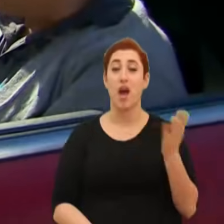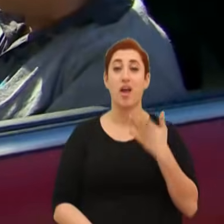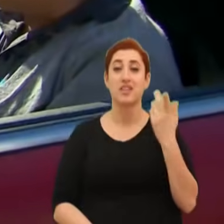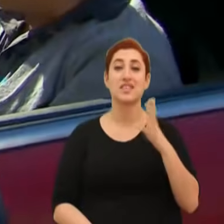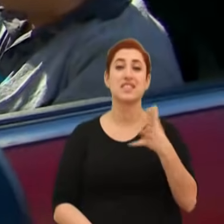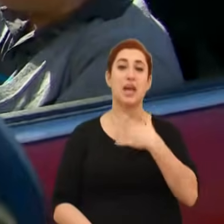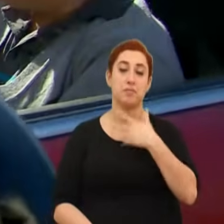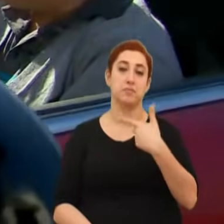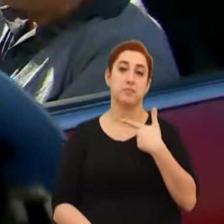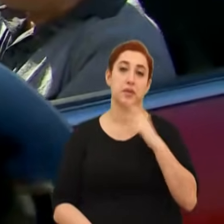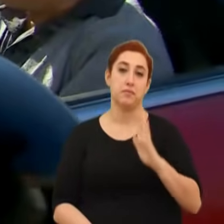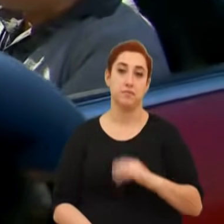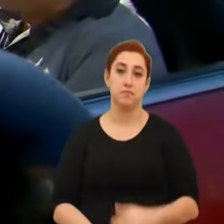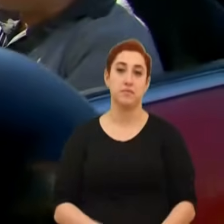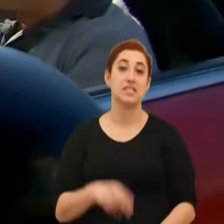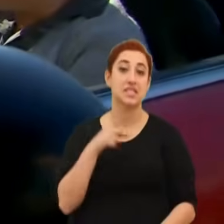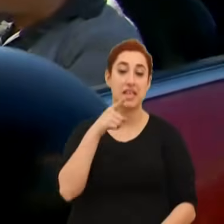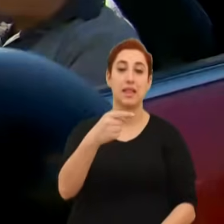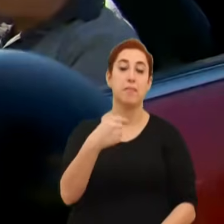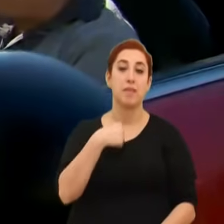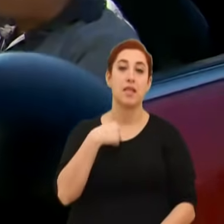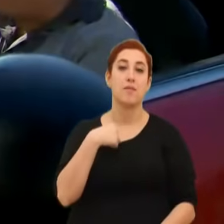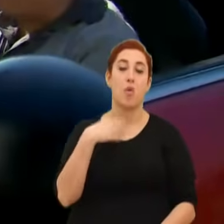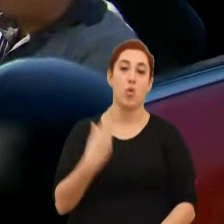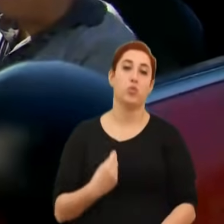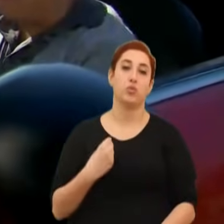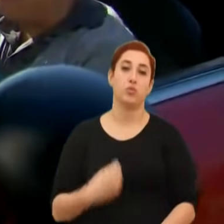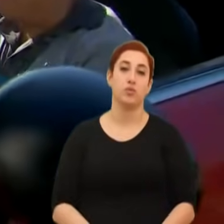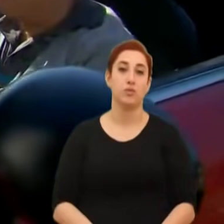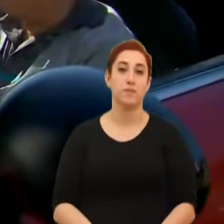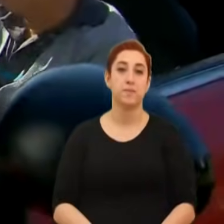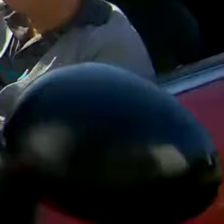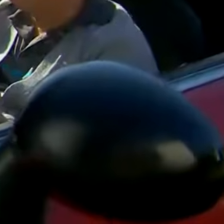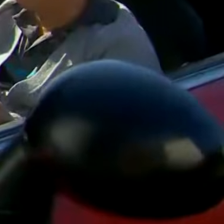artık sahibin benim. Sen benim oldun.